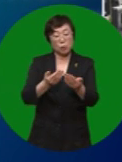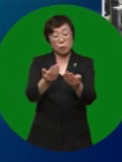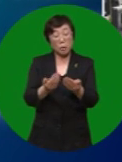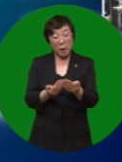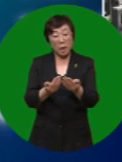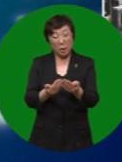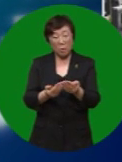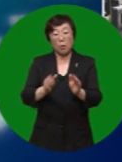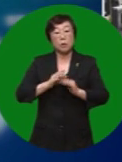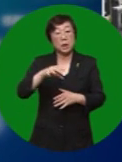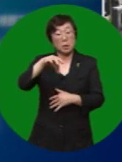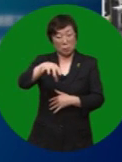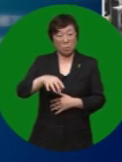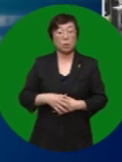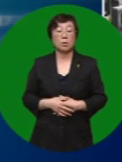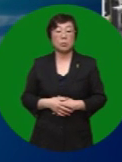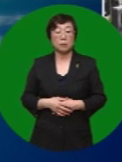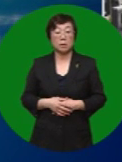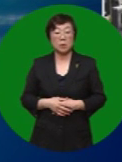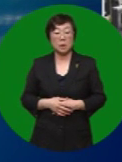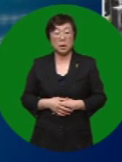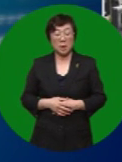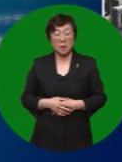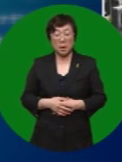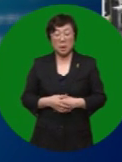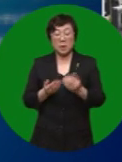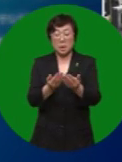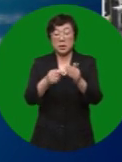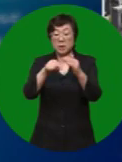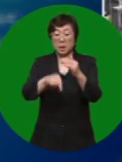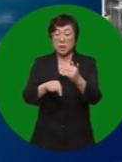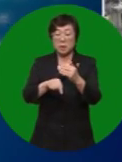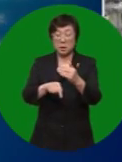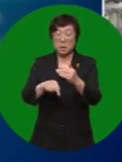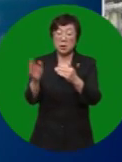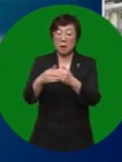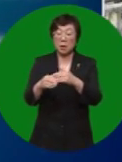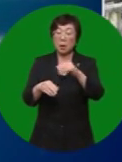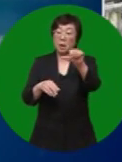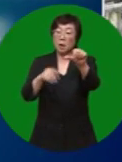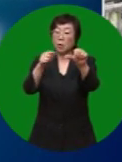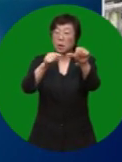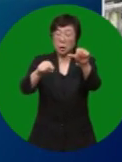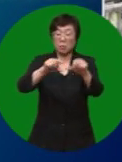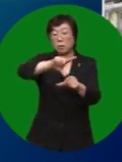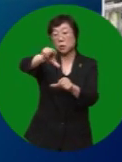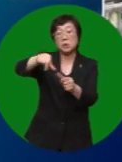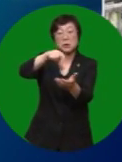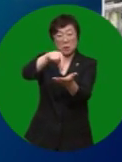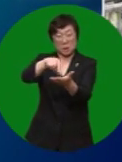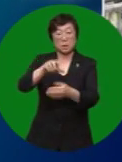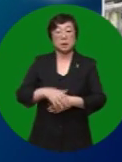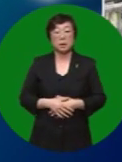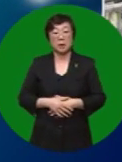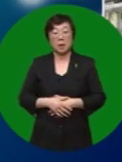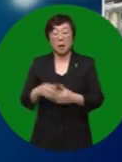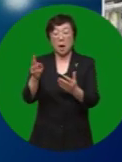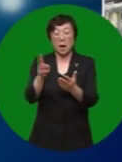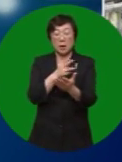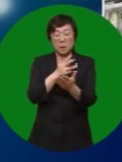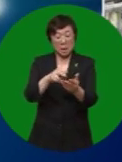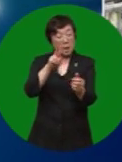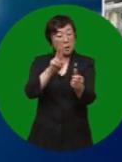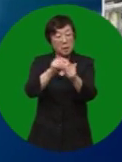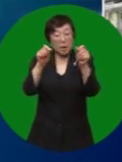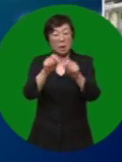れを受けたところで、震源地からも5キロほど の、 地域でした。判定結果とし